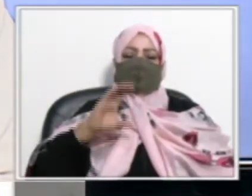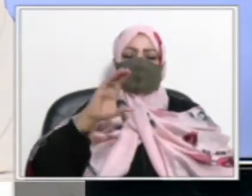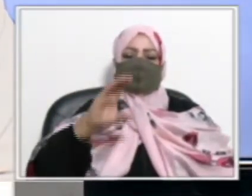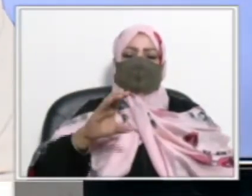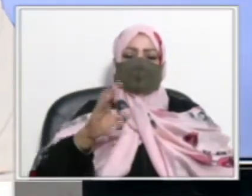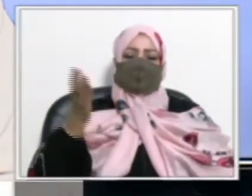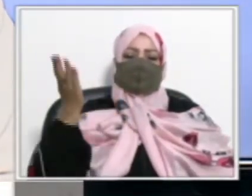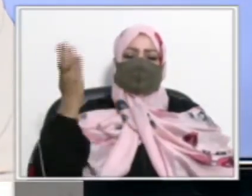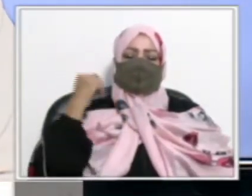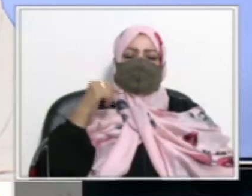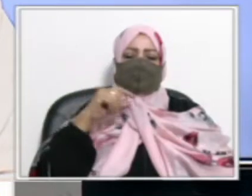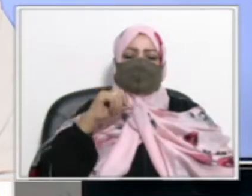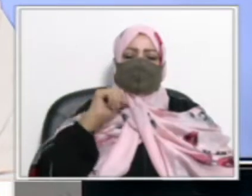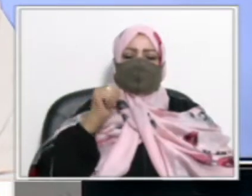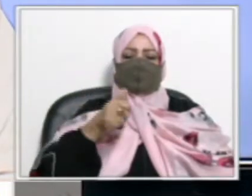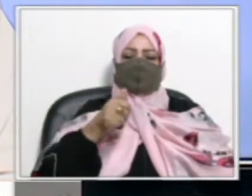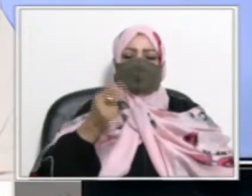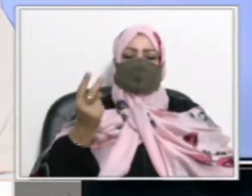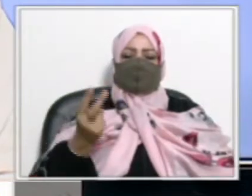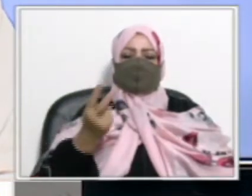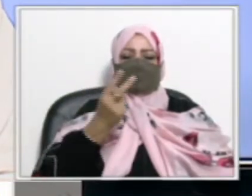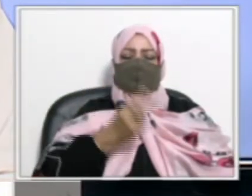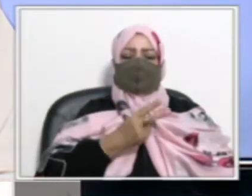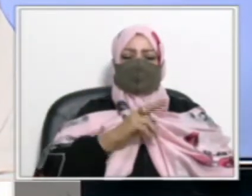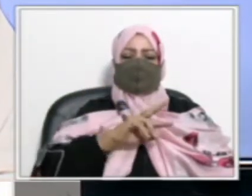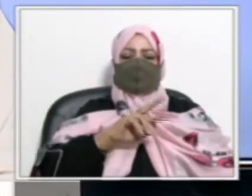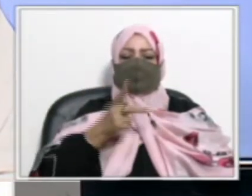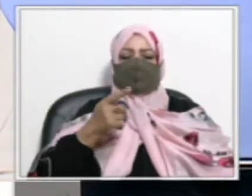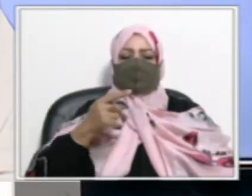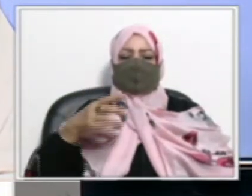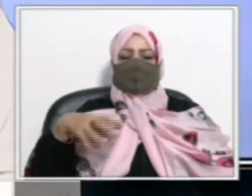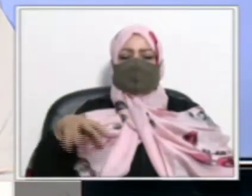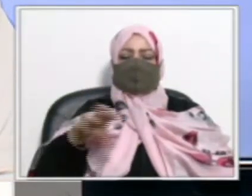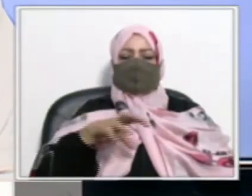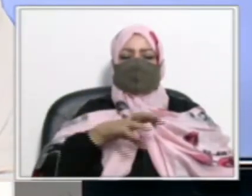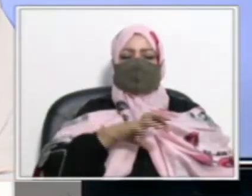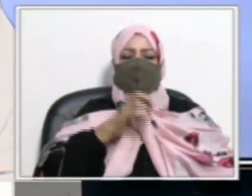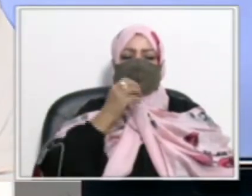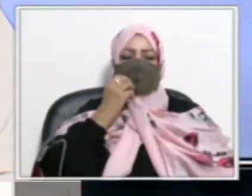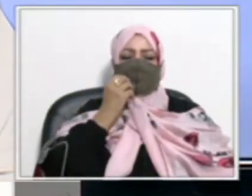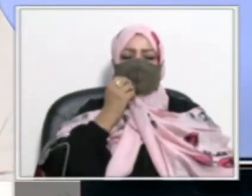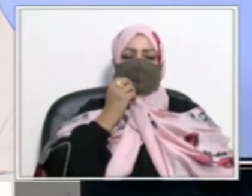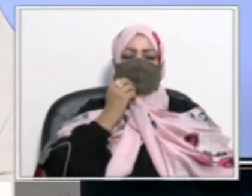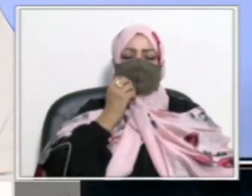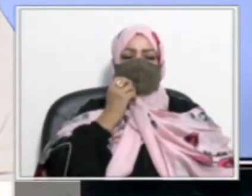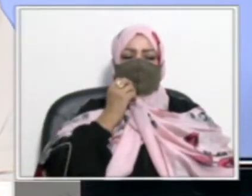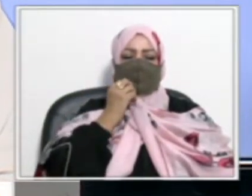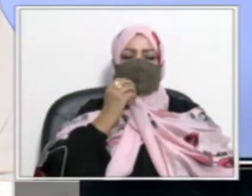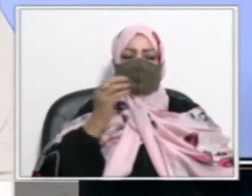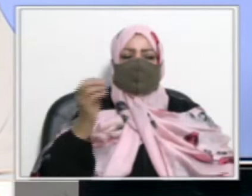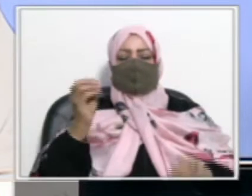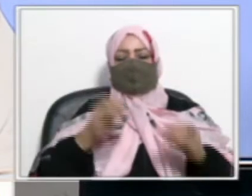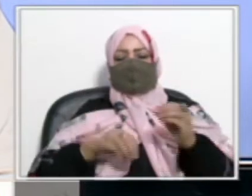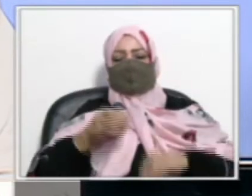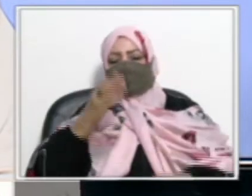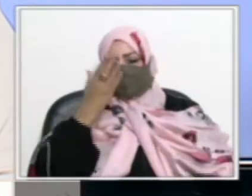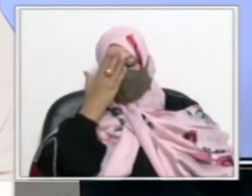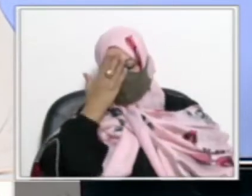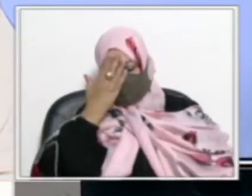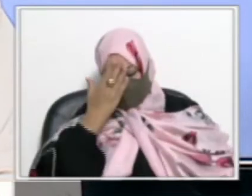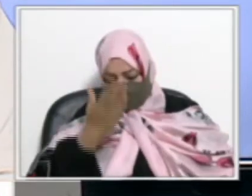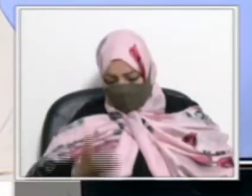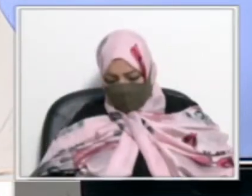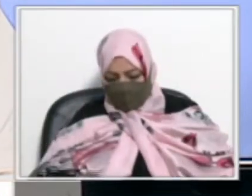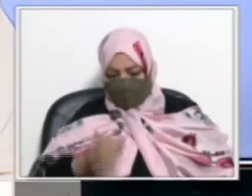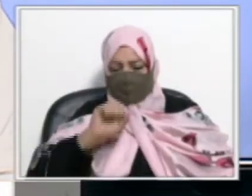السجود أما هو السجود خاص بالفرائض؟ ذهب بعض العلماء إلى أن السجود لإجبار الفرائض لا النوافل،